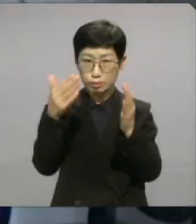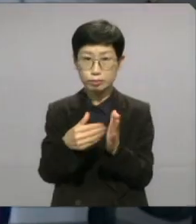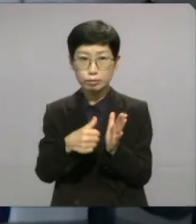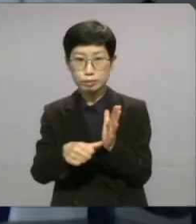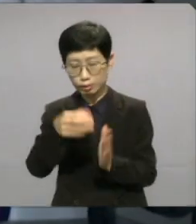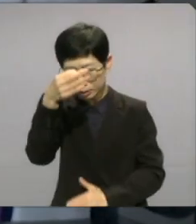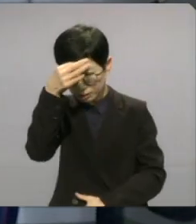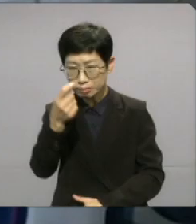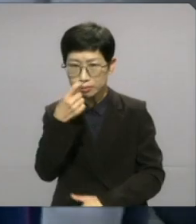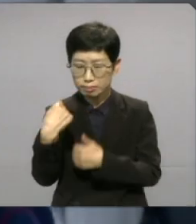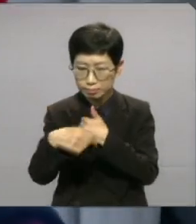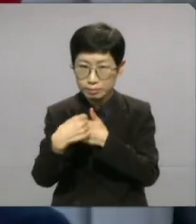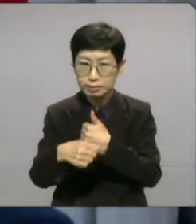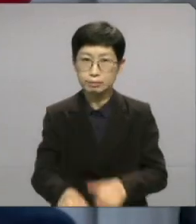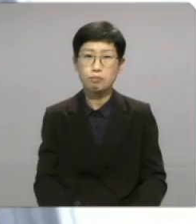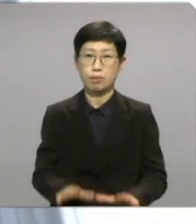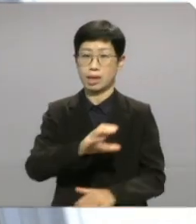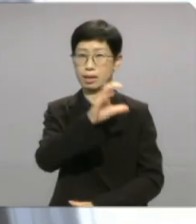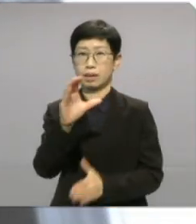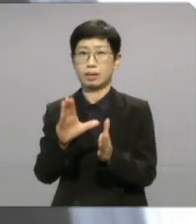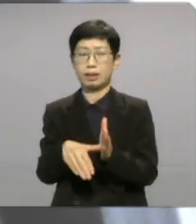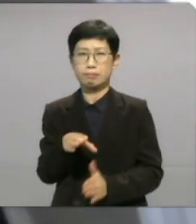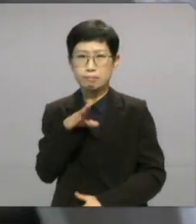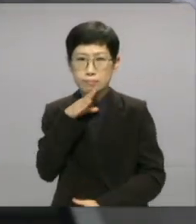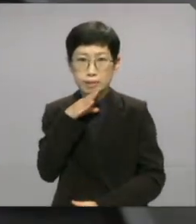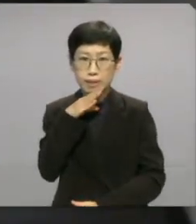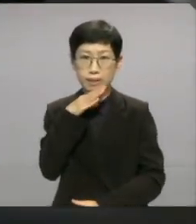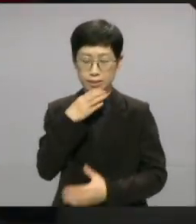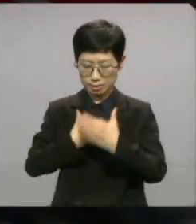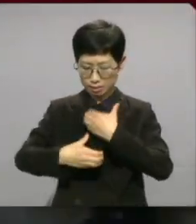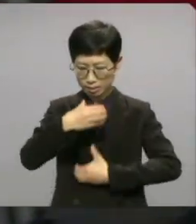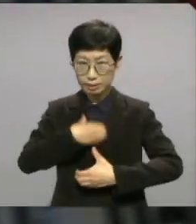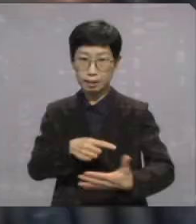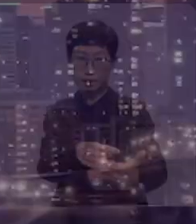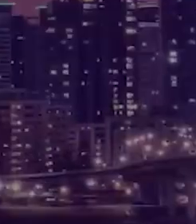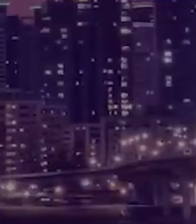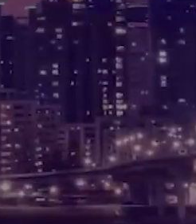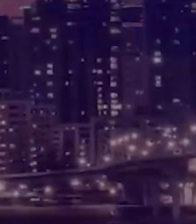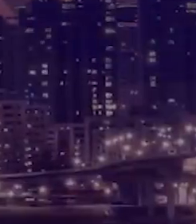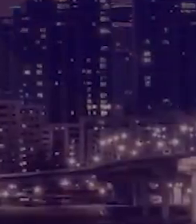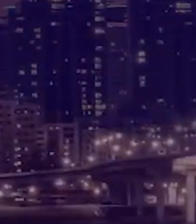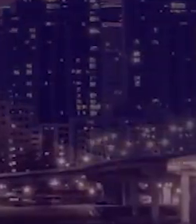전수하는데요. 올 크리스마스에도 아이들 앞에 진짜 산타가 나타나기를 기대해봅니다.